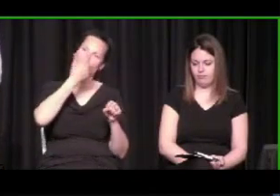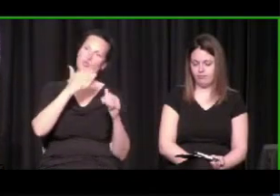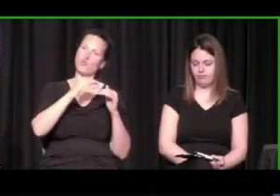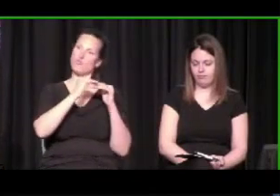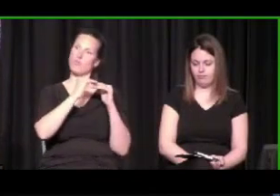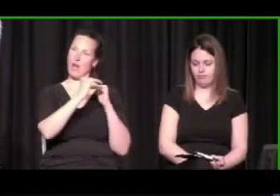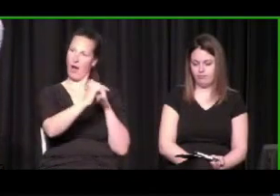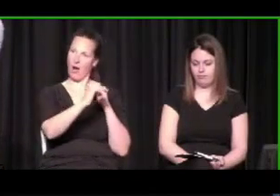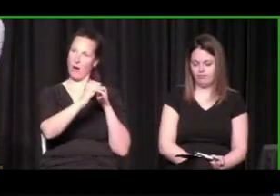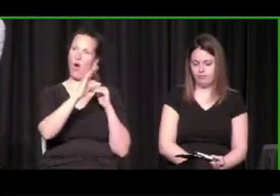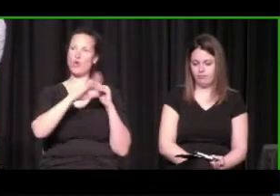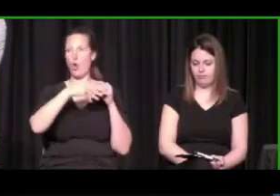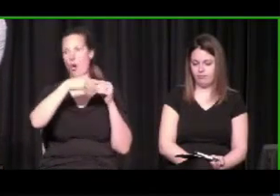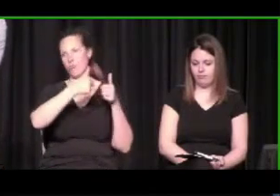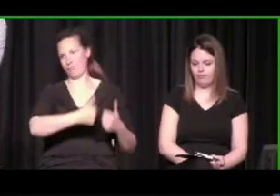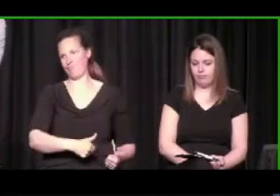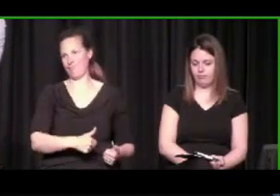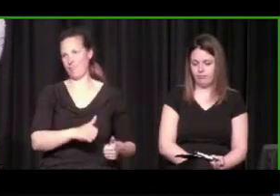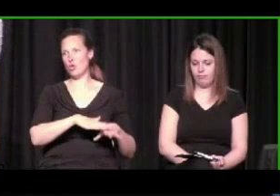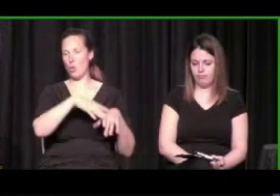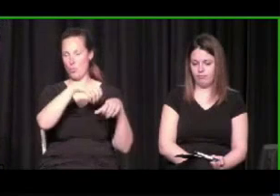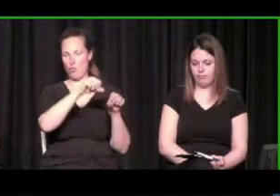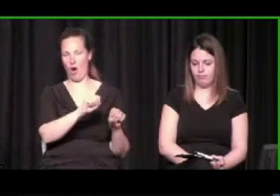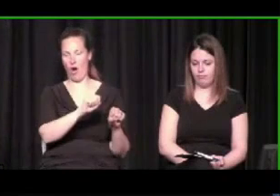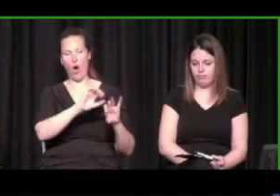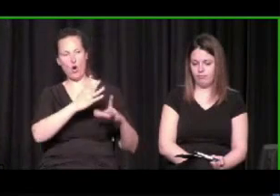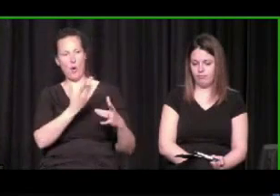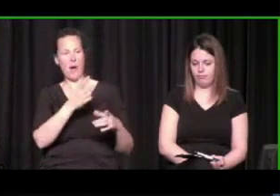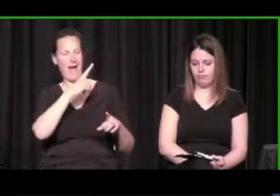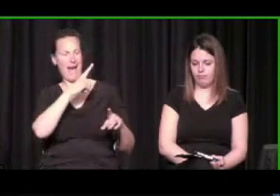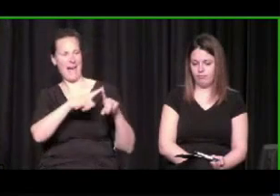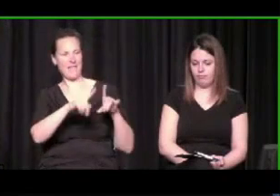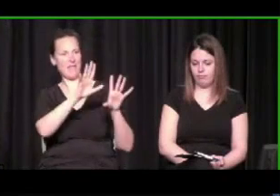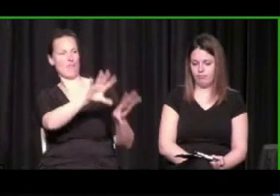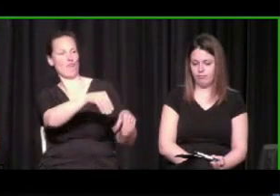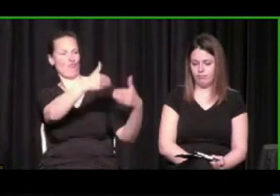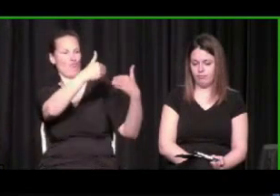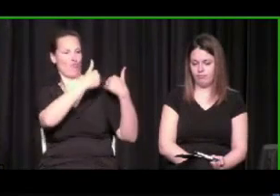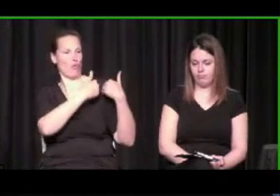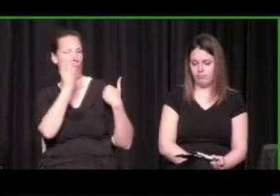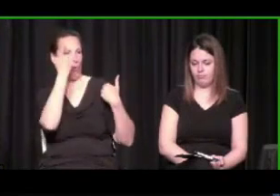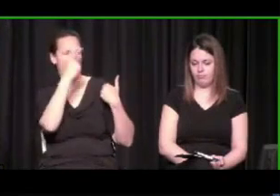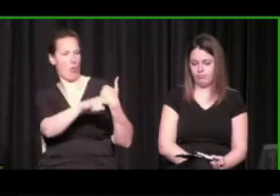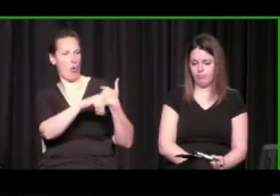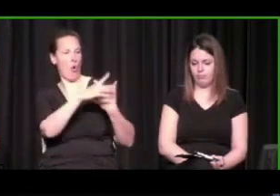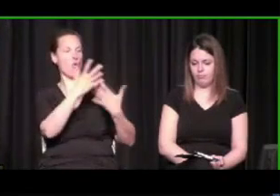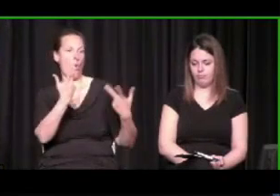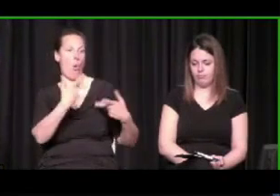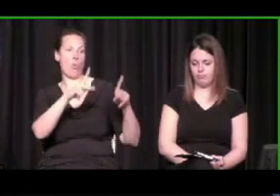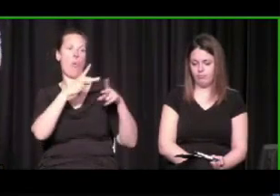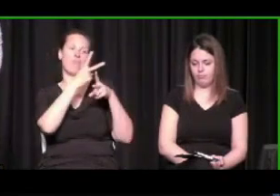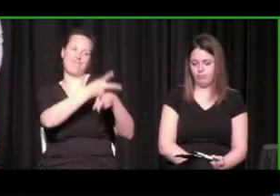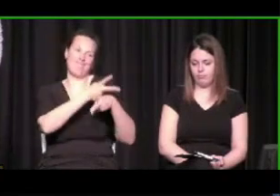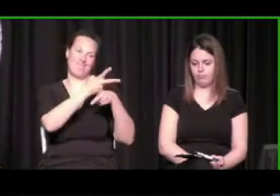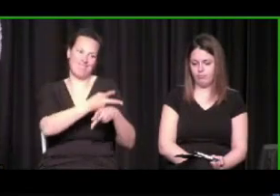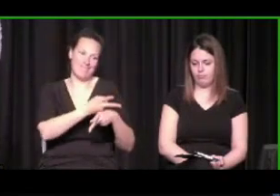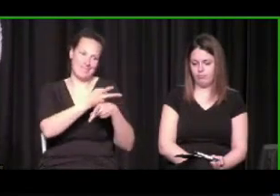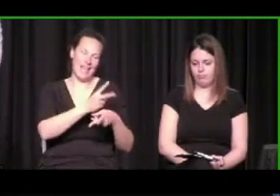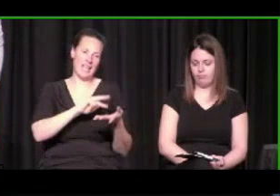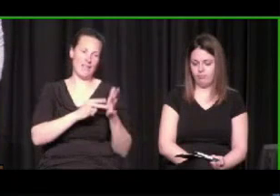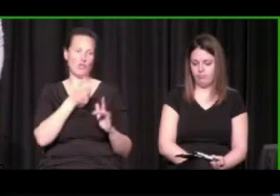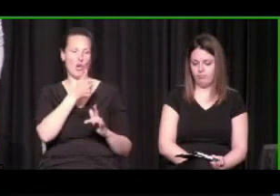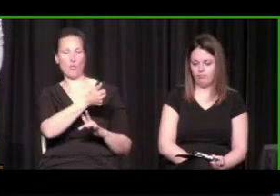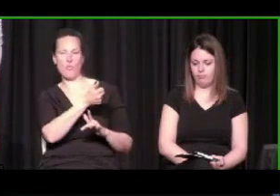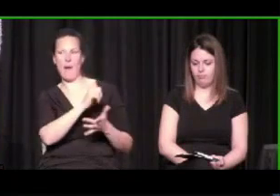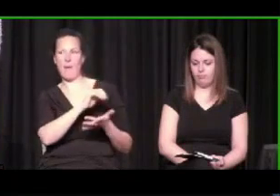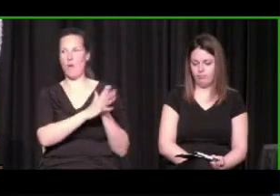maintenir? C'est-à-dire, comment est-ce que j'évite de le prendre en charge de façon excessive ou inappropriée, ce qui pourrait